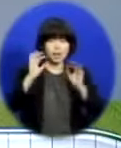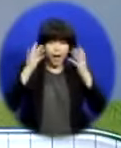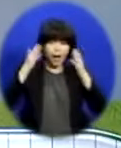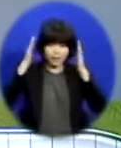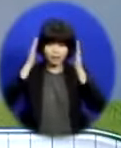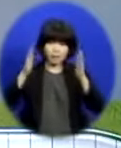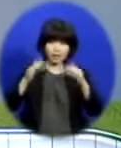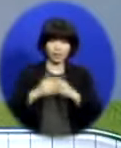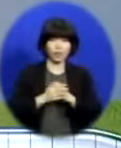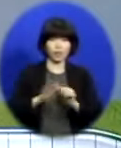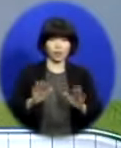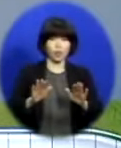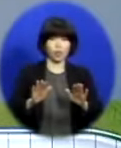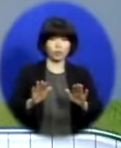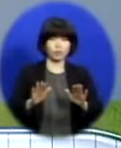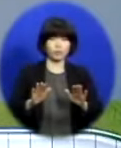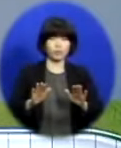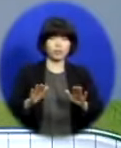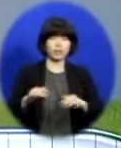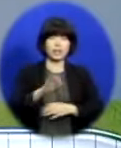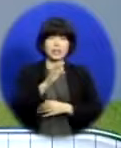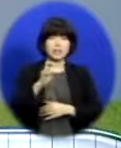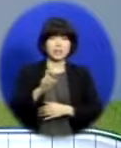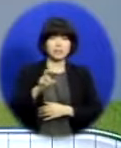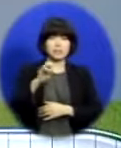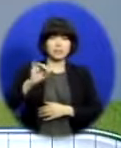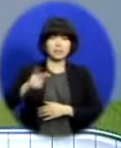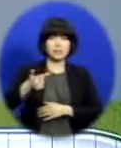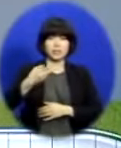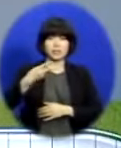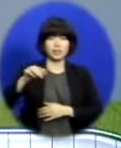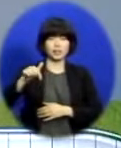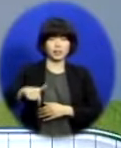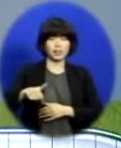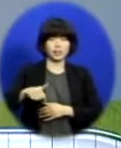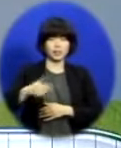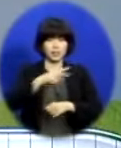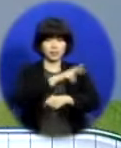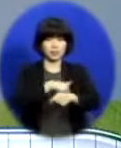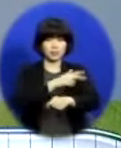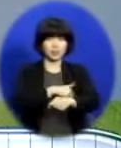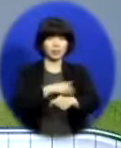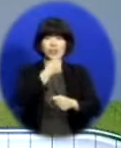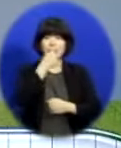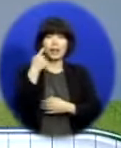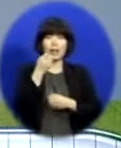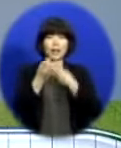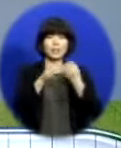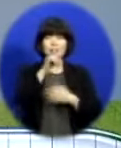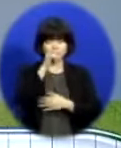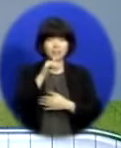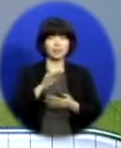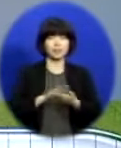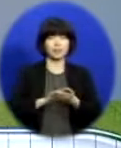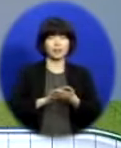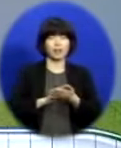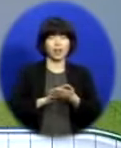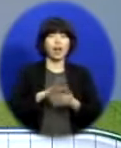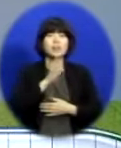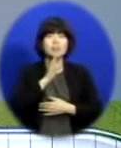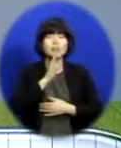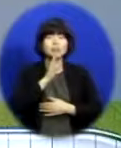향해요 오늘 우리 민집사님 는 간증을 하기는 하셨습니다만 정말